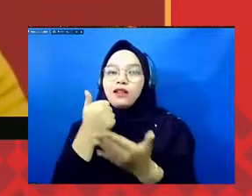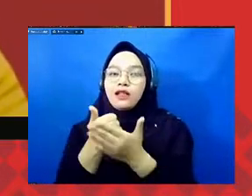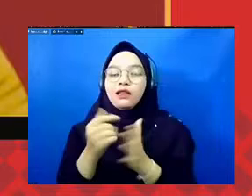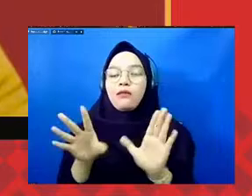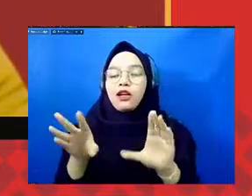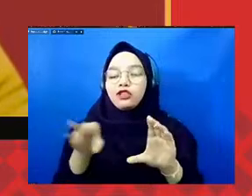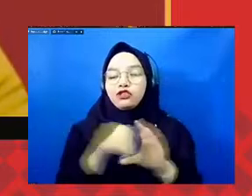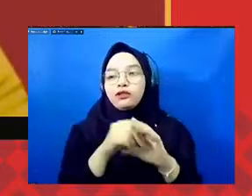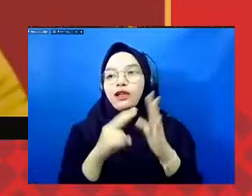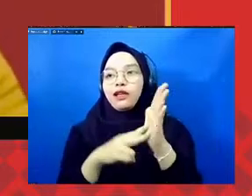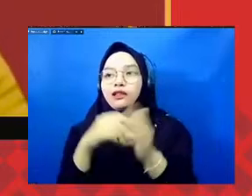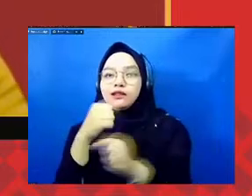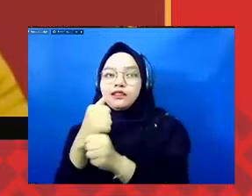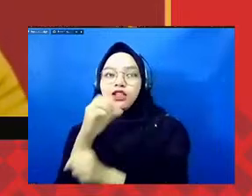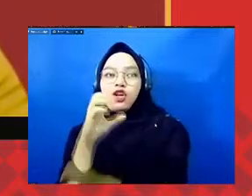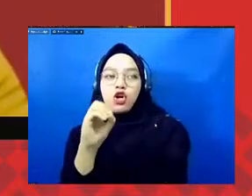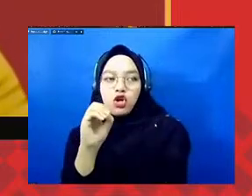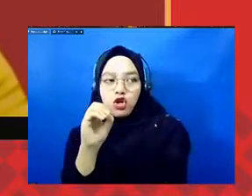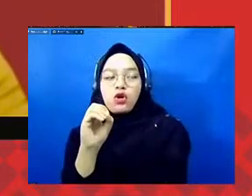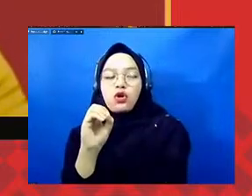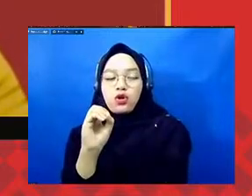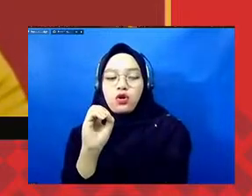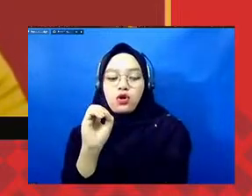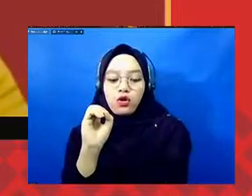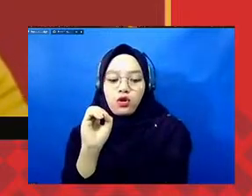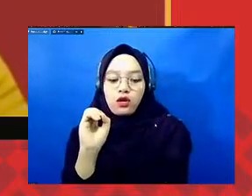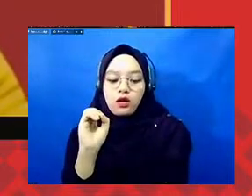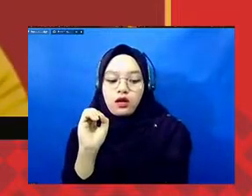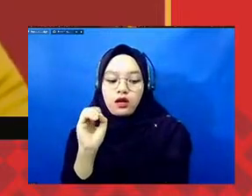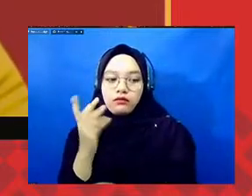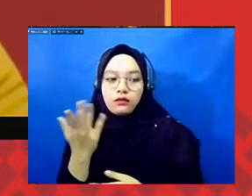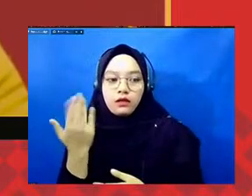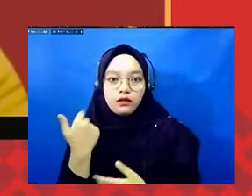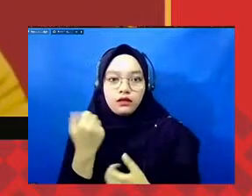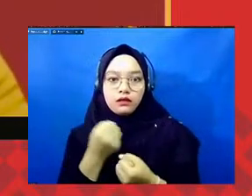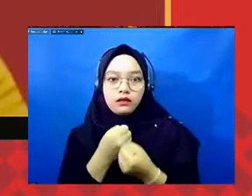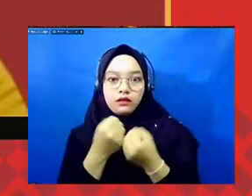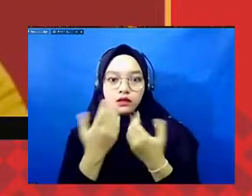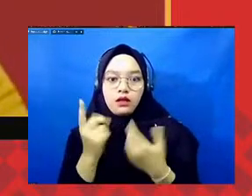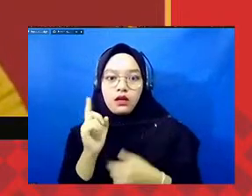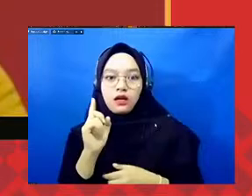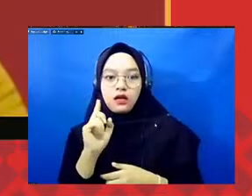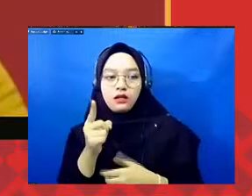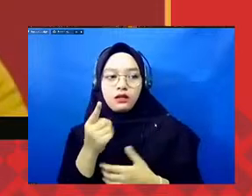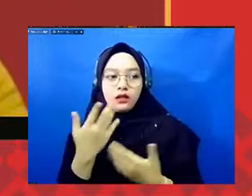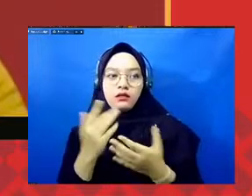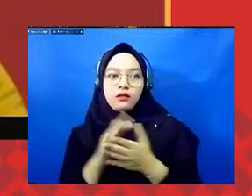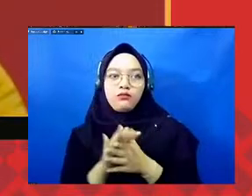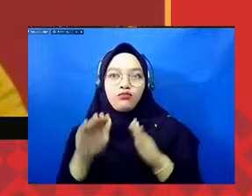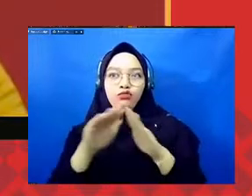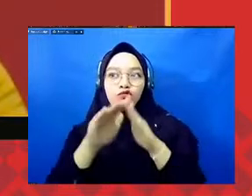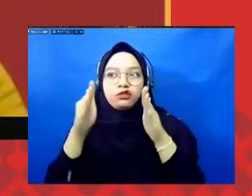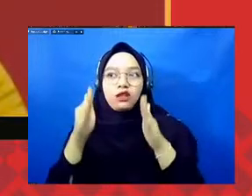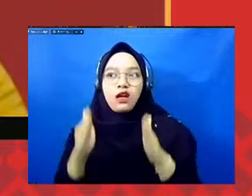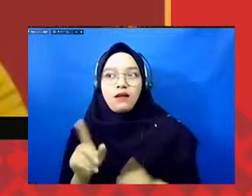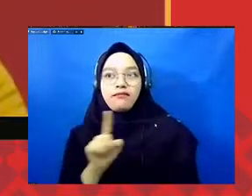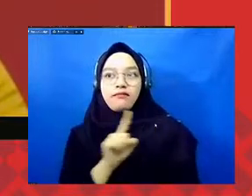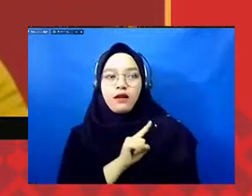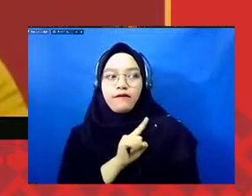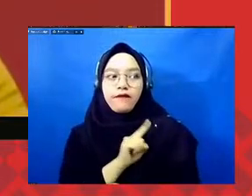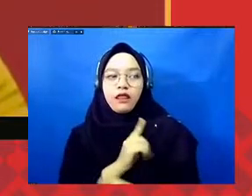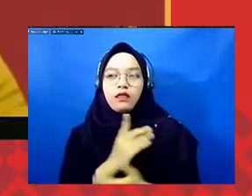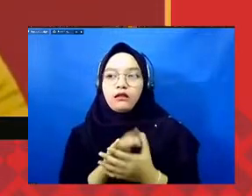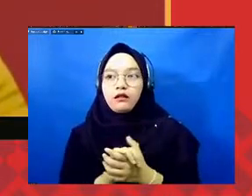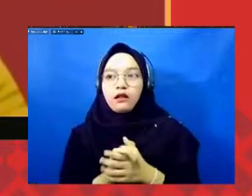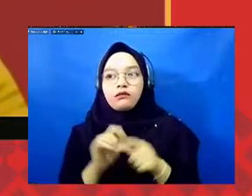NGOs dan juga tadi yang saya sampaikan private companies khususnya. Tapi kita